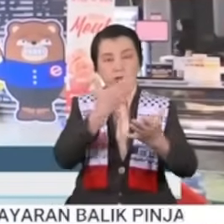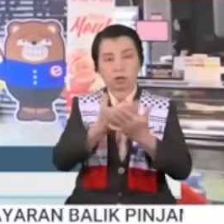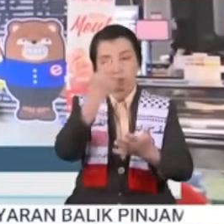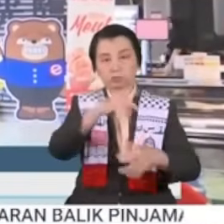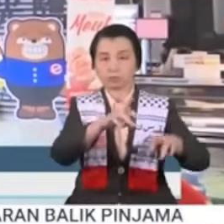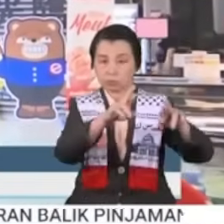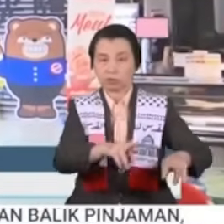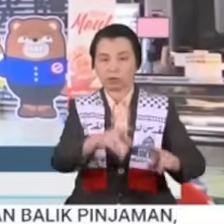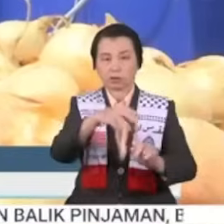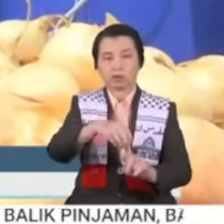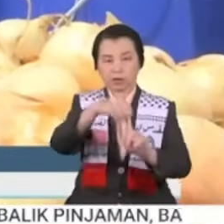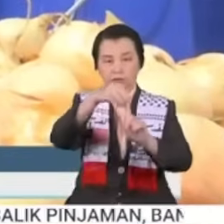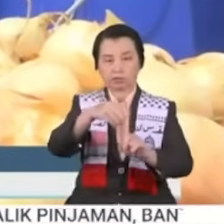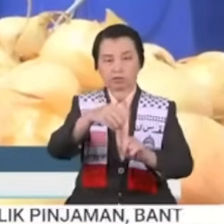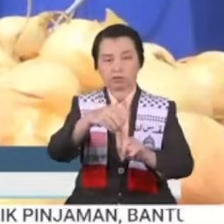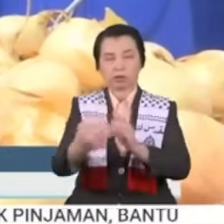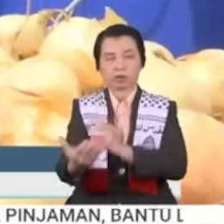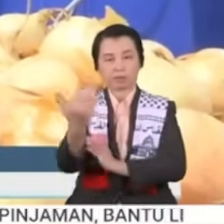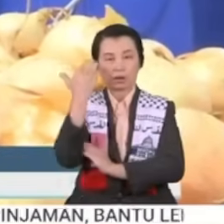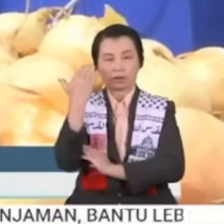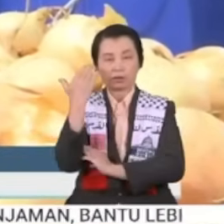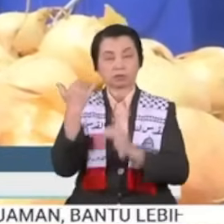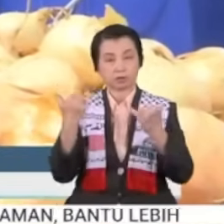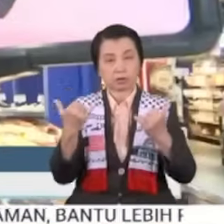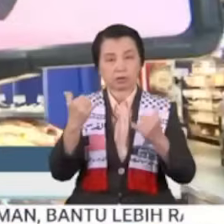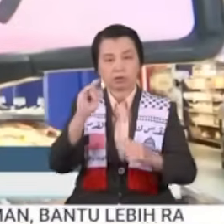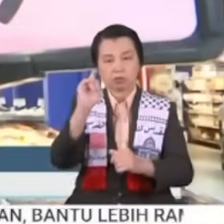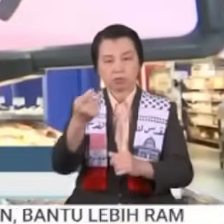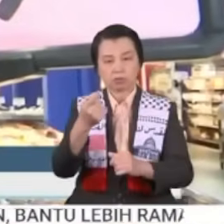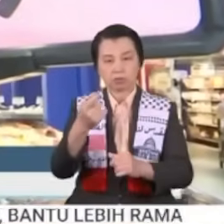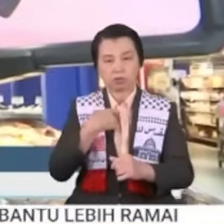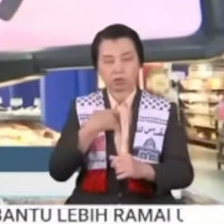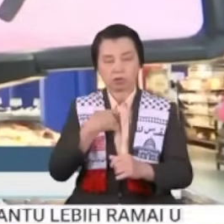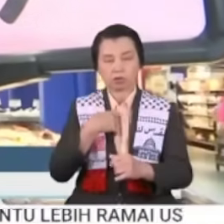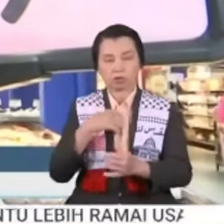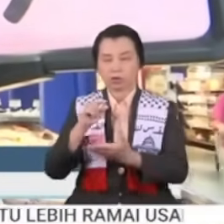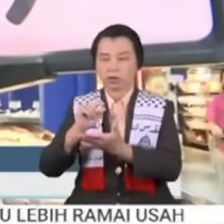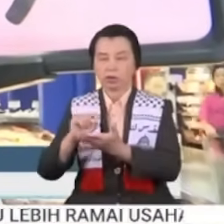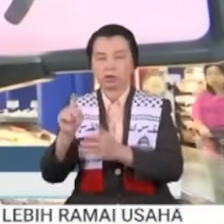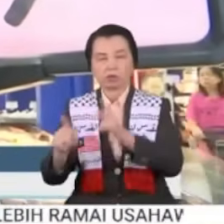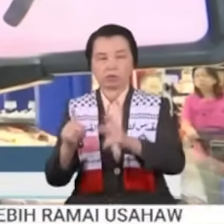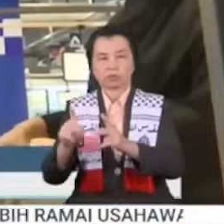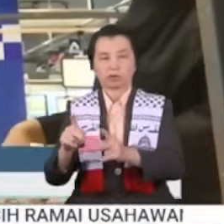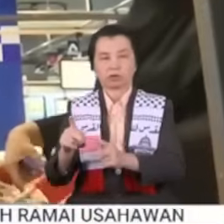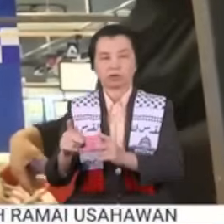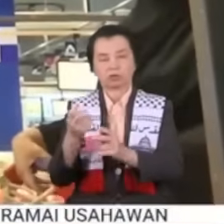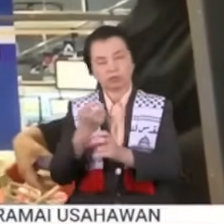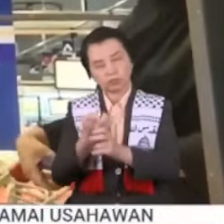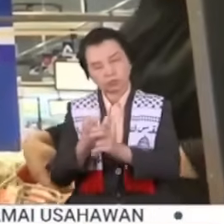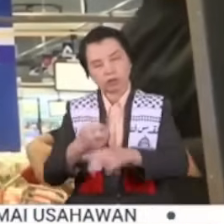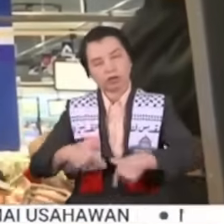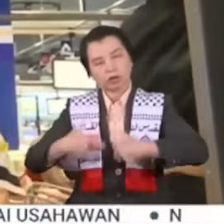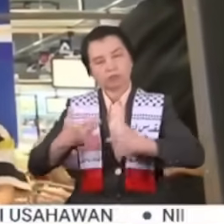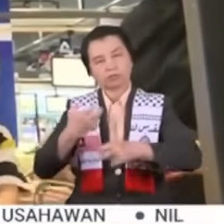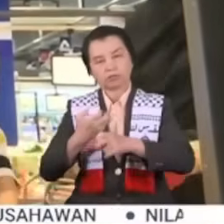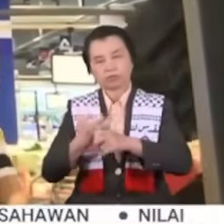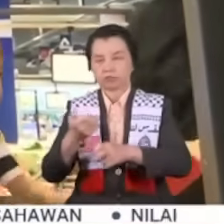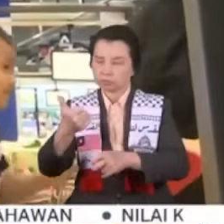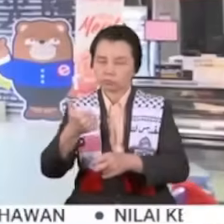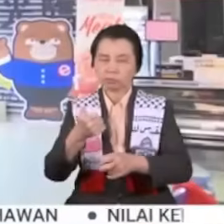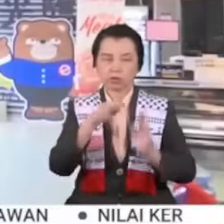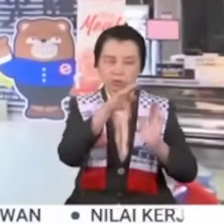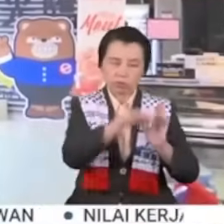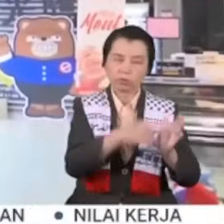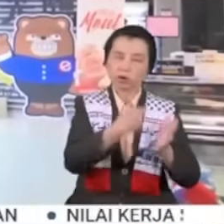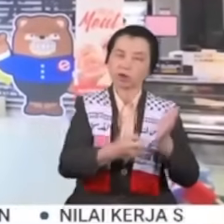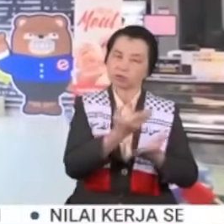rakyatlah specially kalau macam kami ni cuma ppatan rendah ngam lah di buat begituih kurang sikit